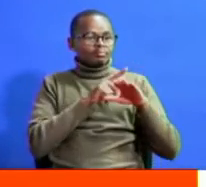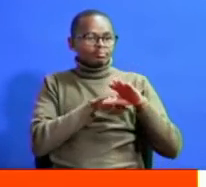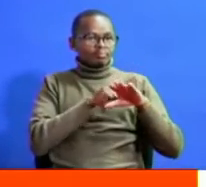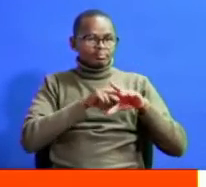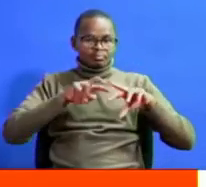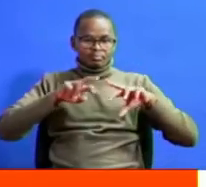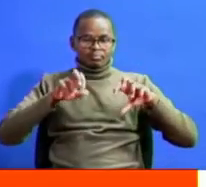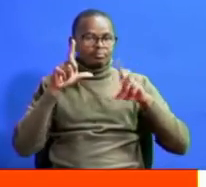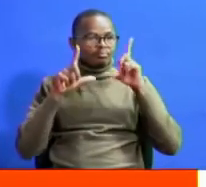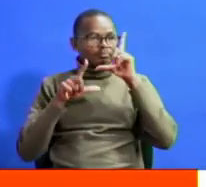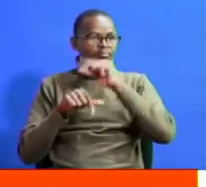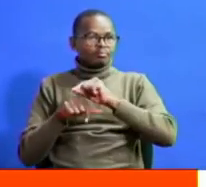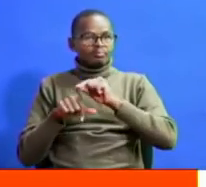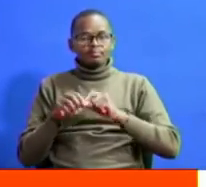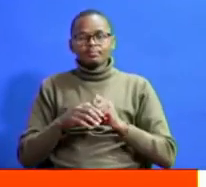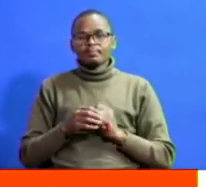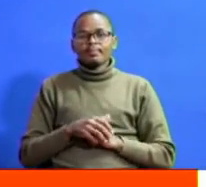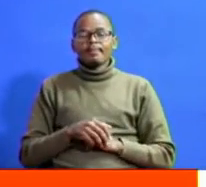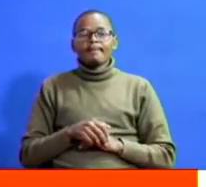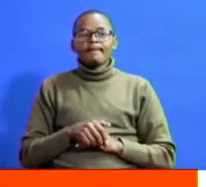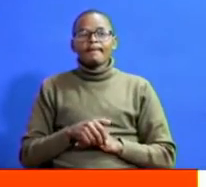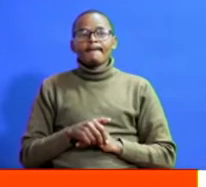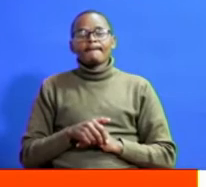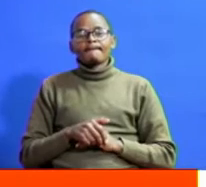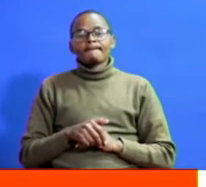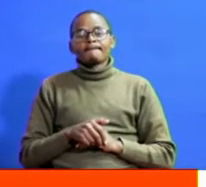investigations are concluded.